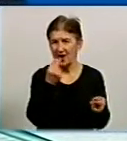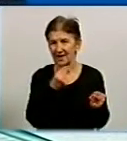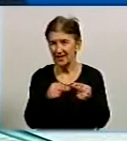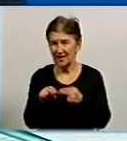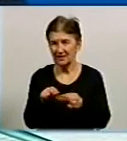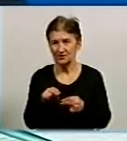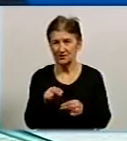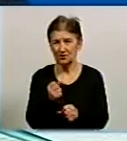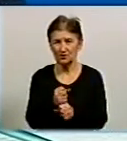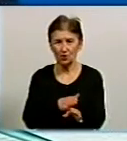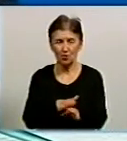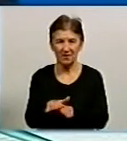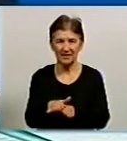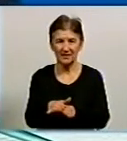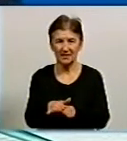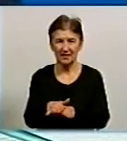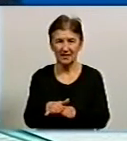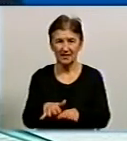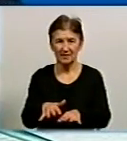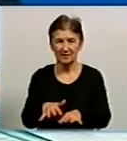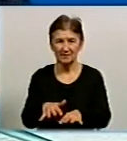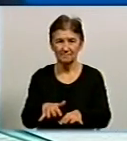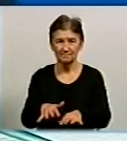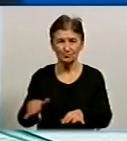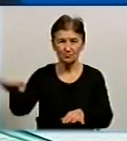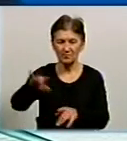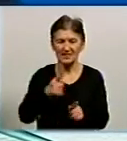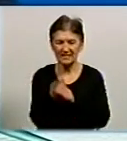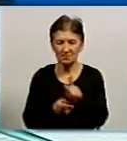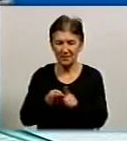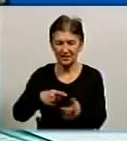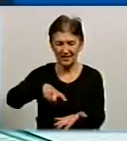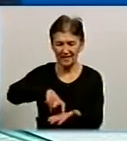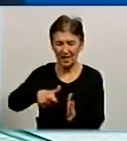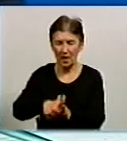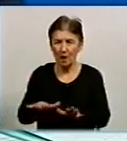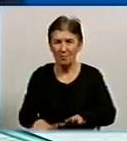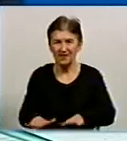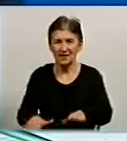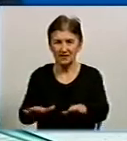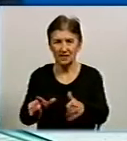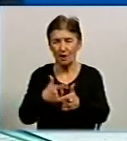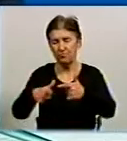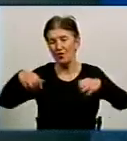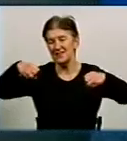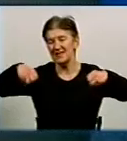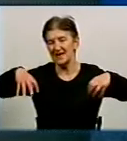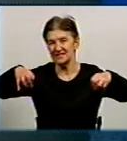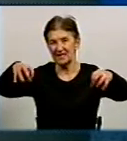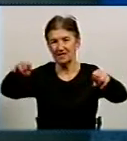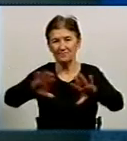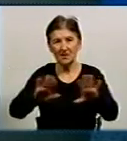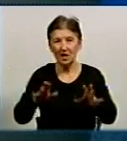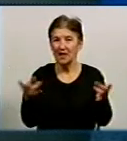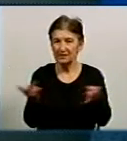зробити набережну, треба не тільки зробити, там, змінити тротуарну плитку або поставити декілька ліхтарів. Треба